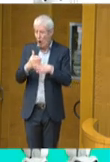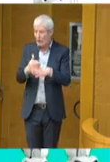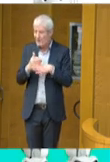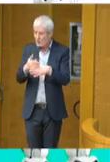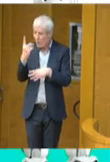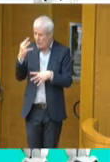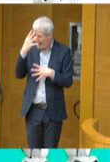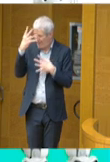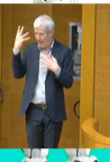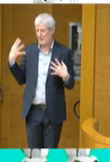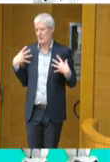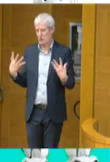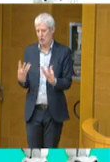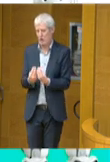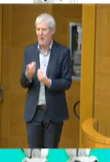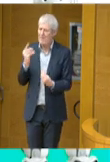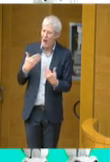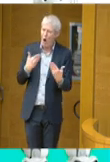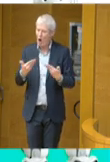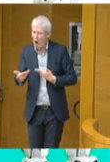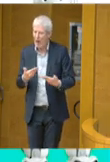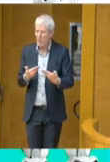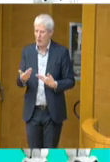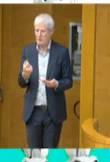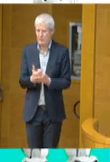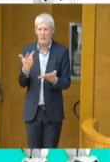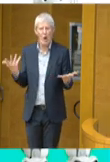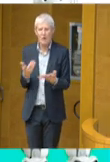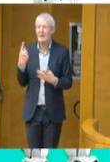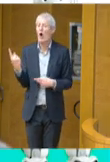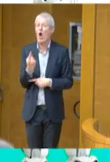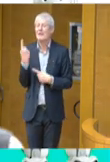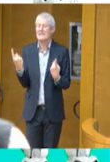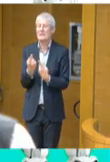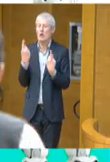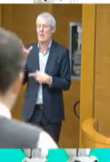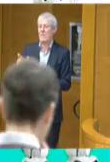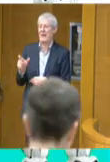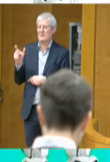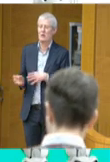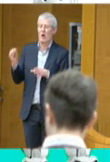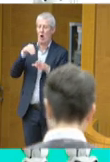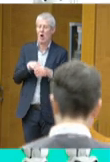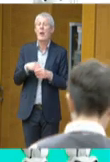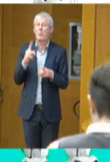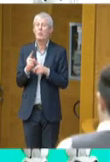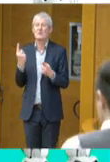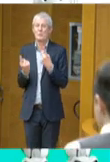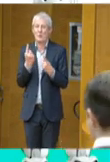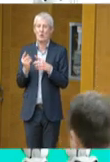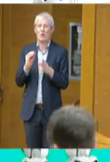di riflessione e collaborazione su questioni fondamentali che riguardano la condizione delle persone con disabilità e l'inclusione